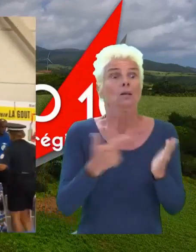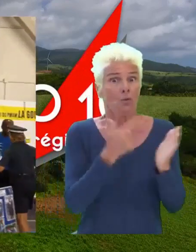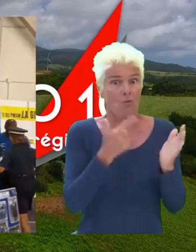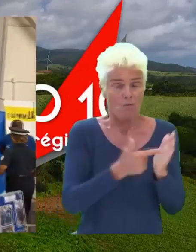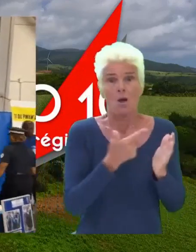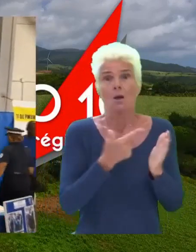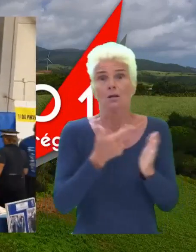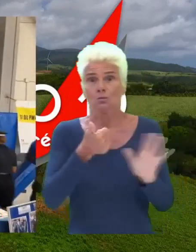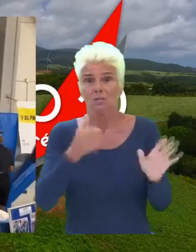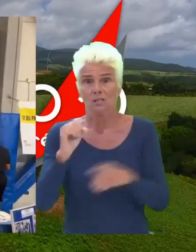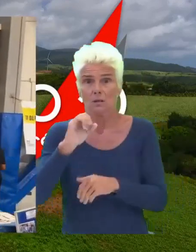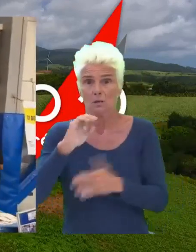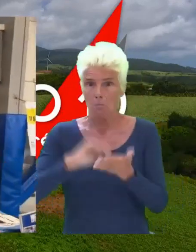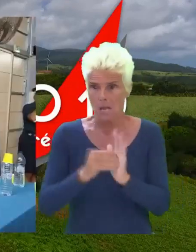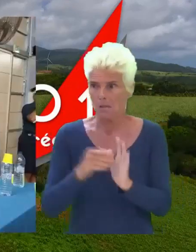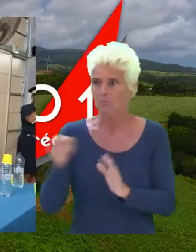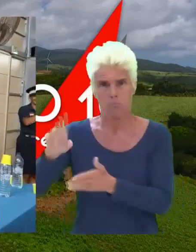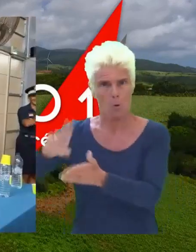m